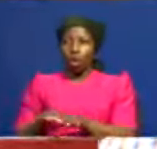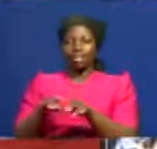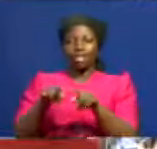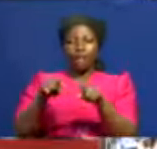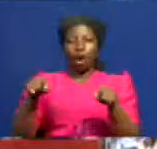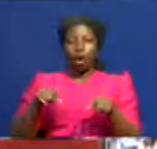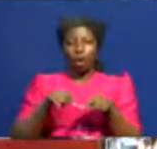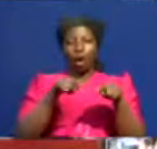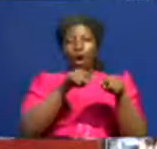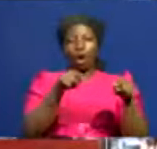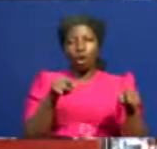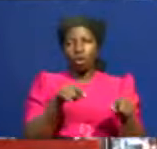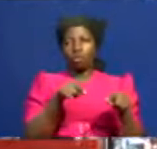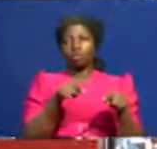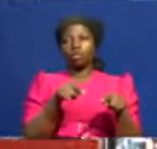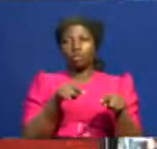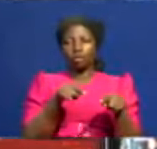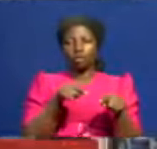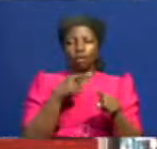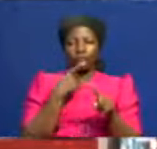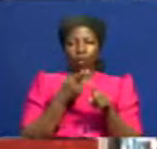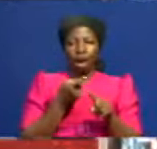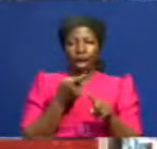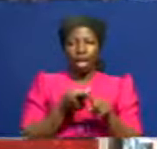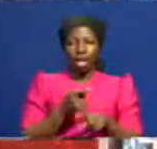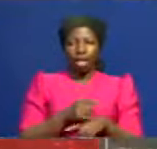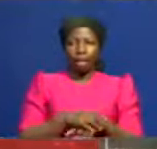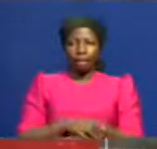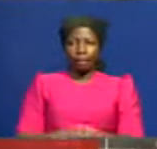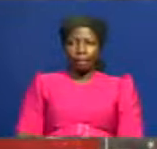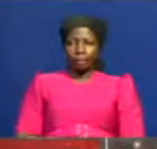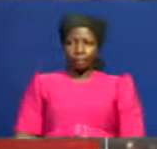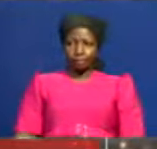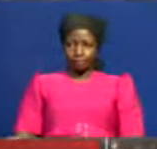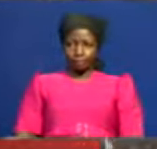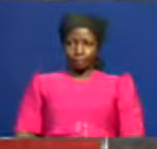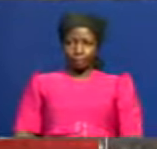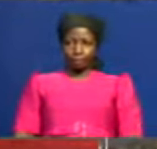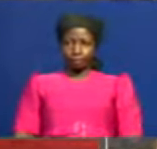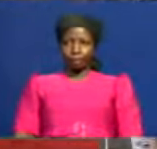kware. Jacqueline Masharia for Legends Edition.